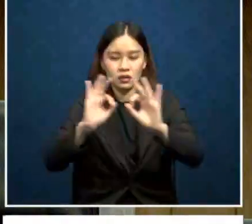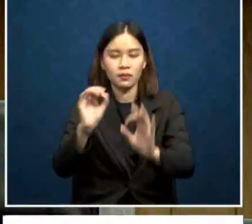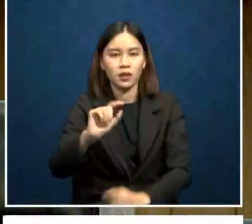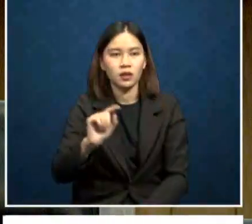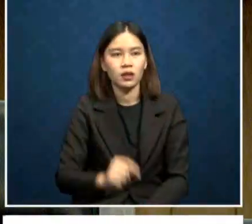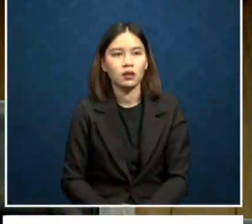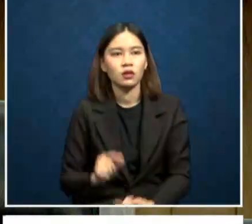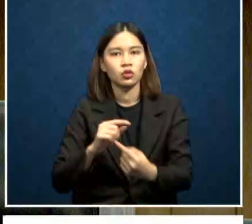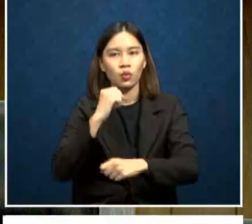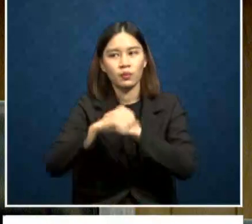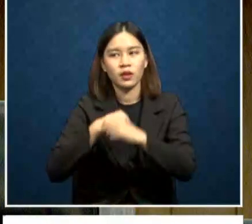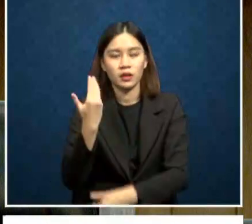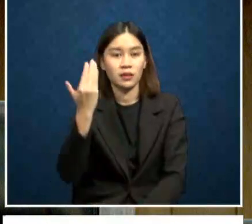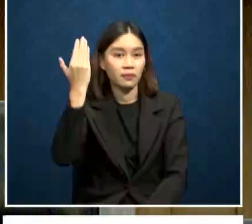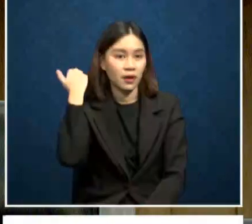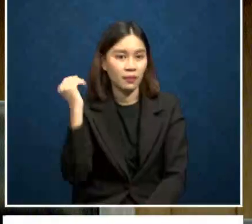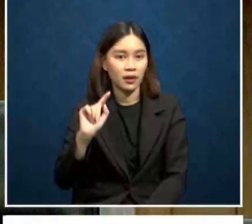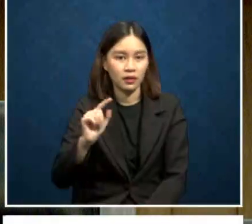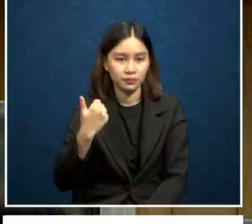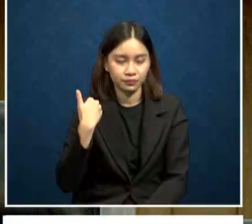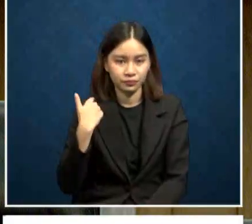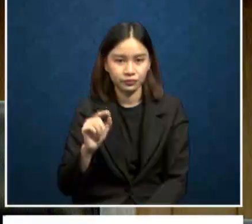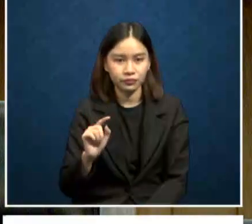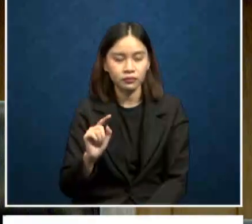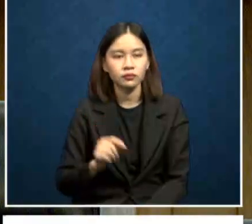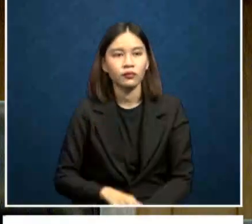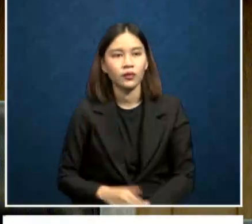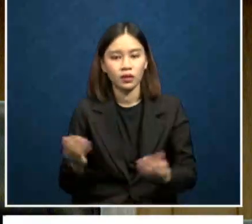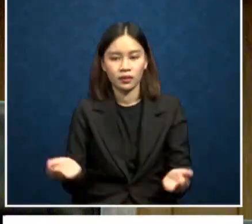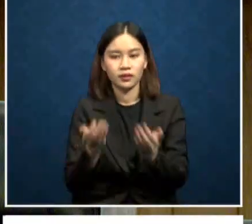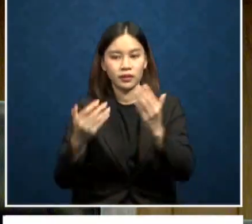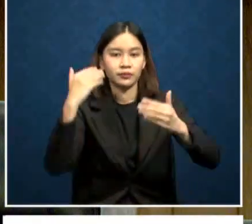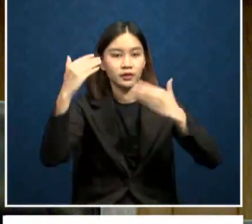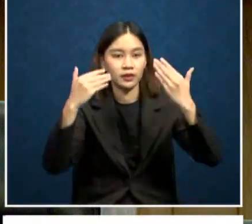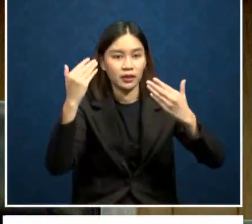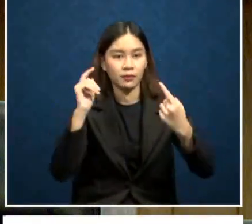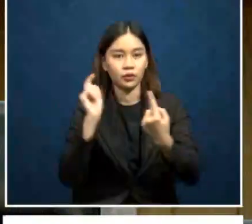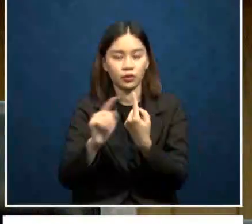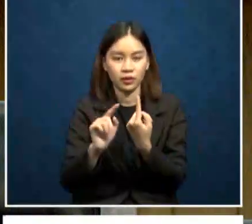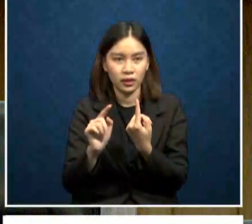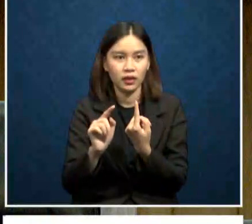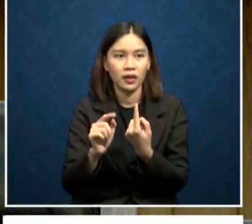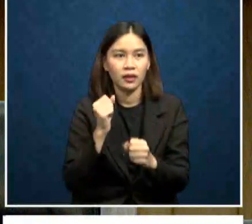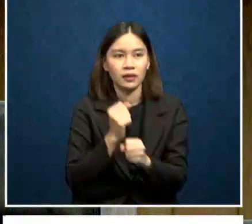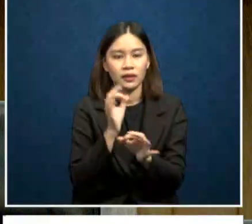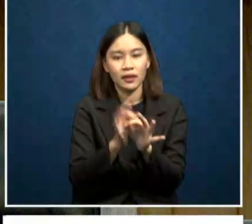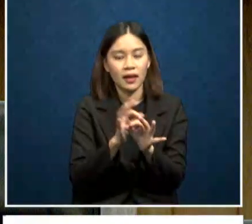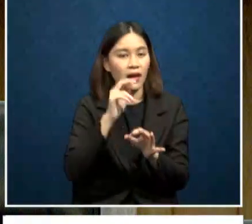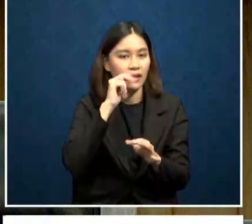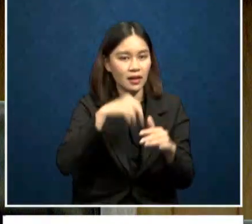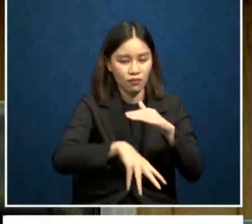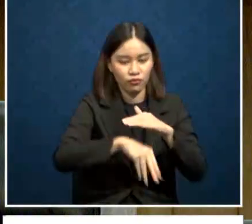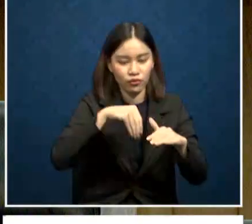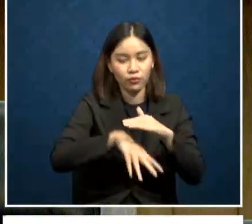คือในช่วงหลายปีที่ผ่านมาเรามีการรณรงคส่งเสริมในเรื่องของการทำธนาคารน้ำใต้ดินแบบ